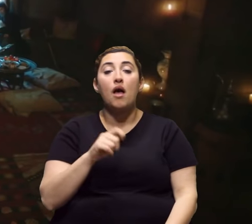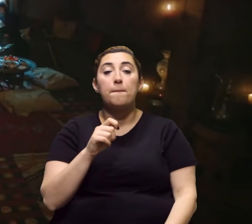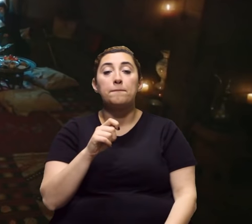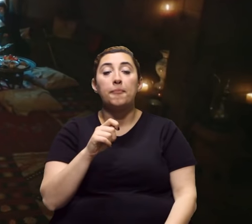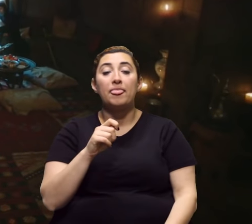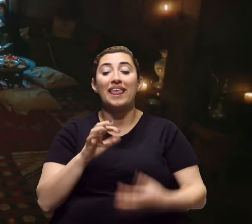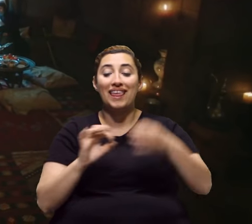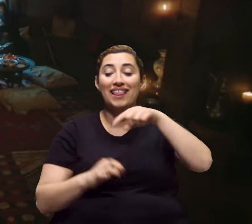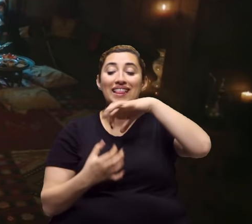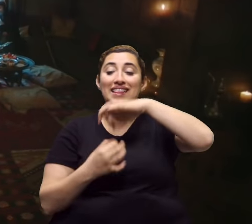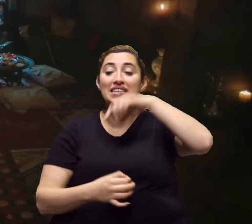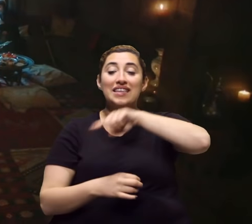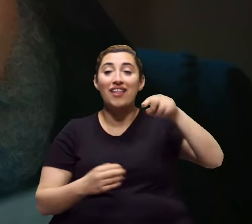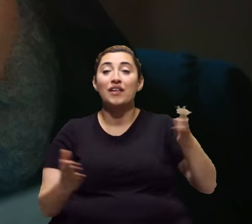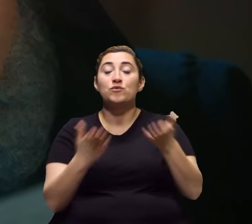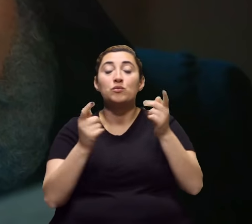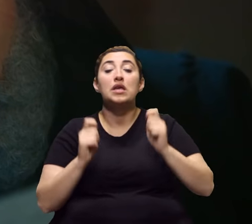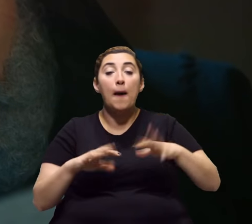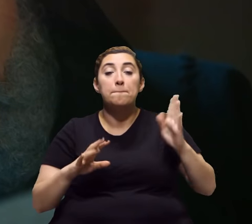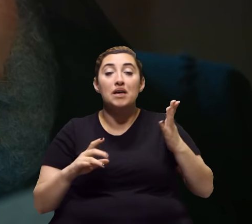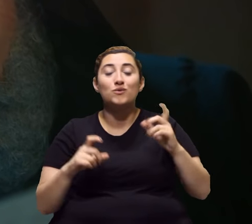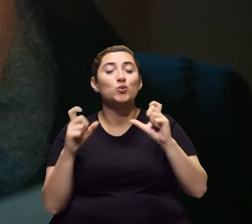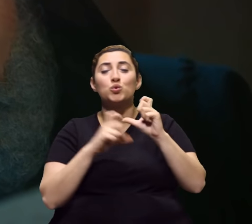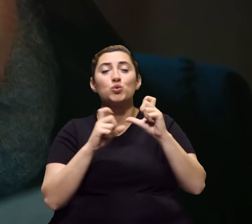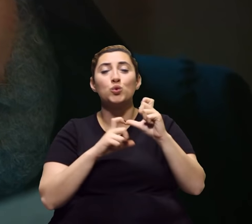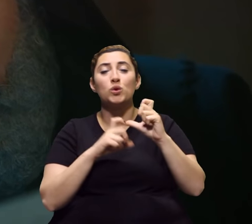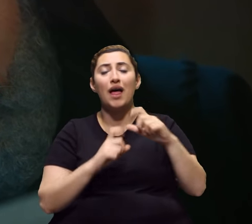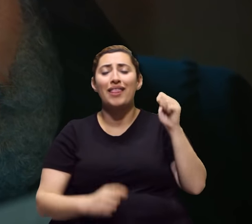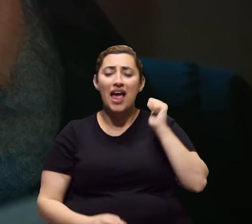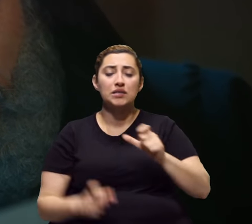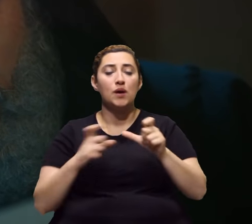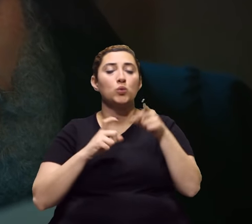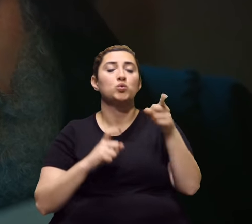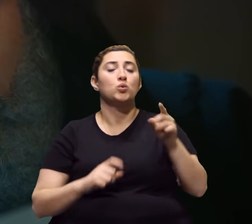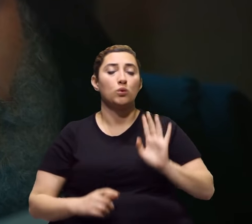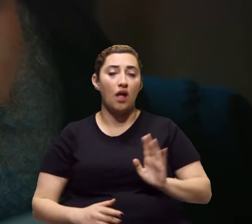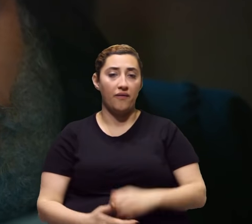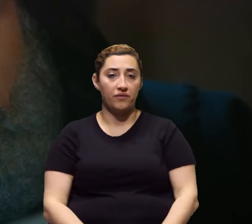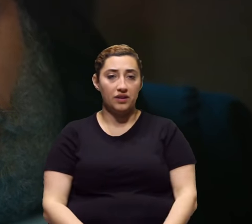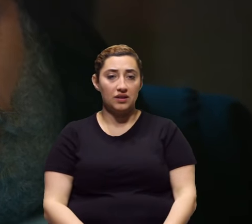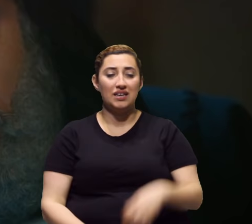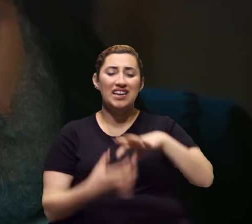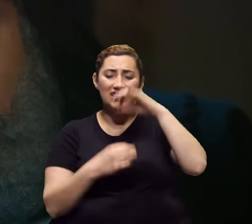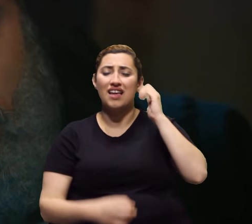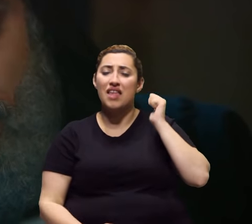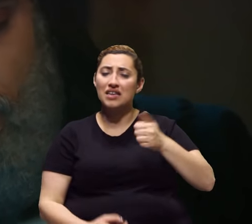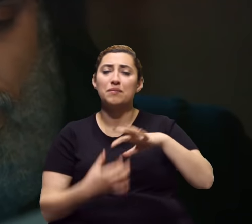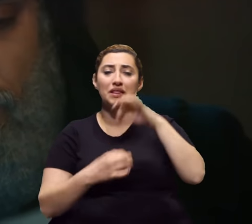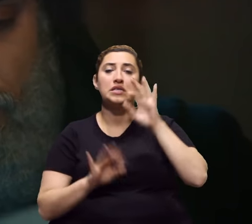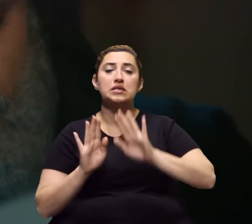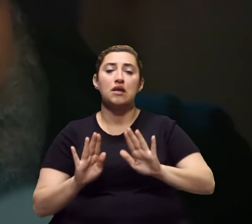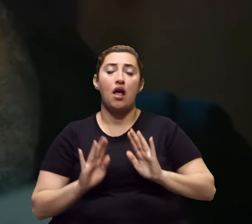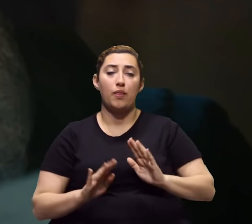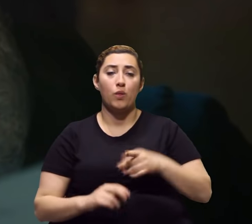Kul etmese yurt savul. Sultan daima sultan. Kul daima kul